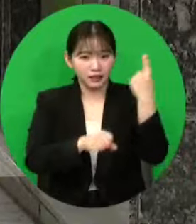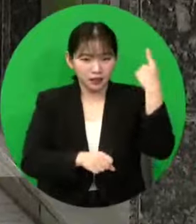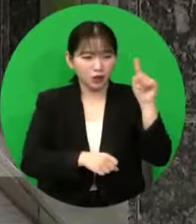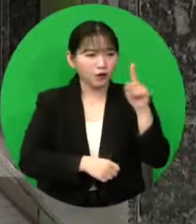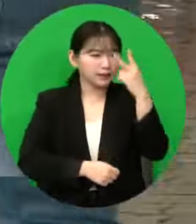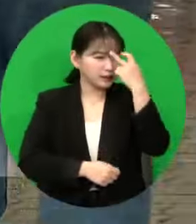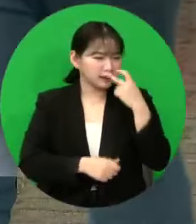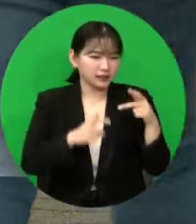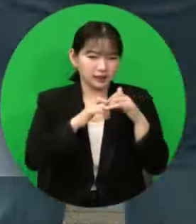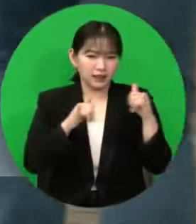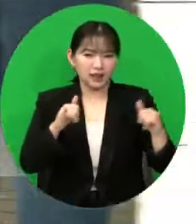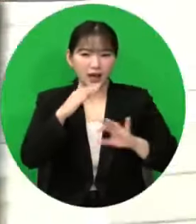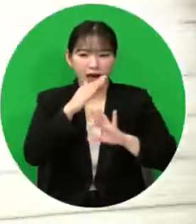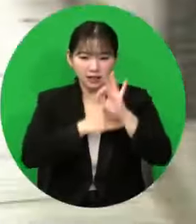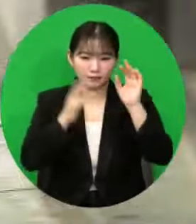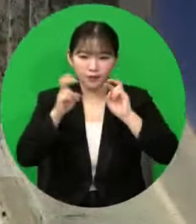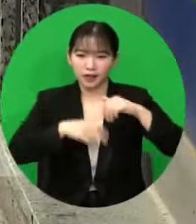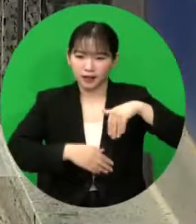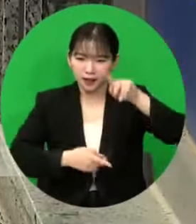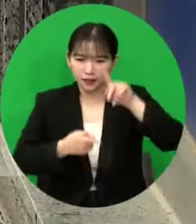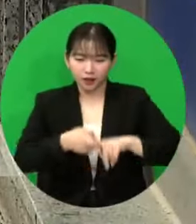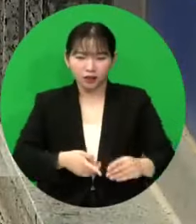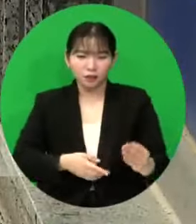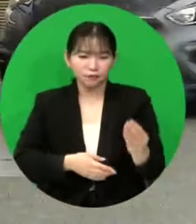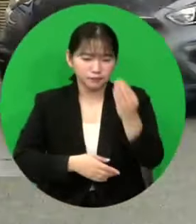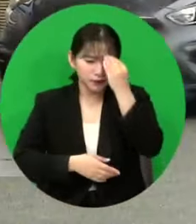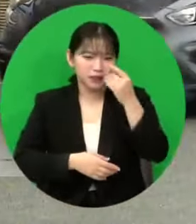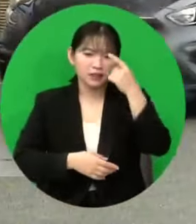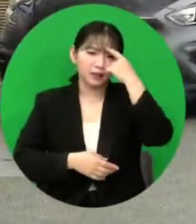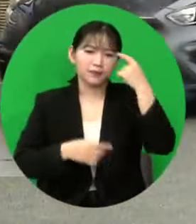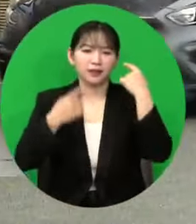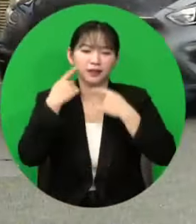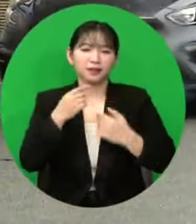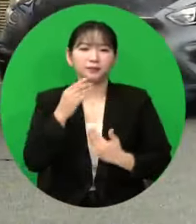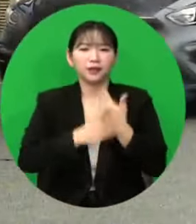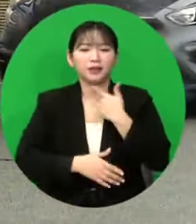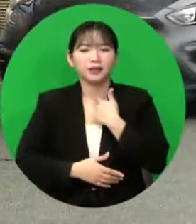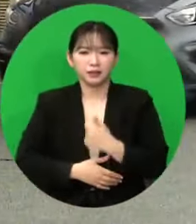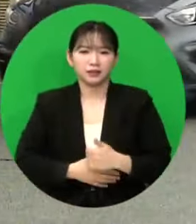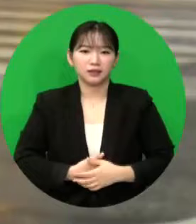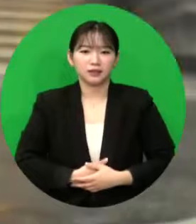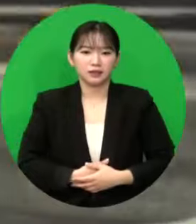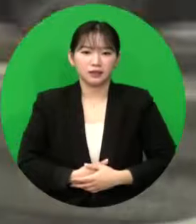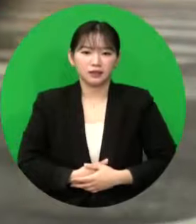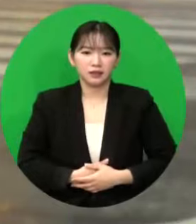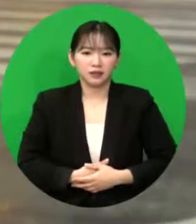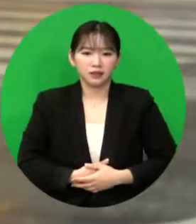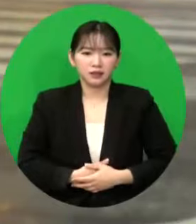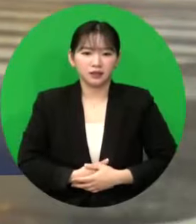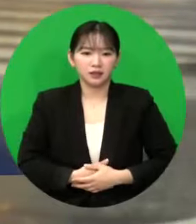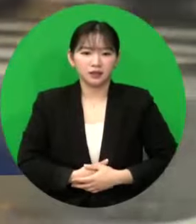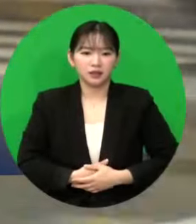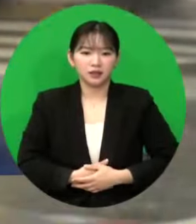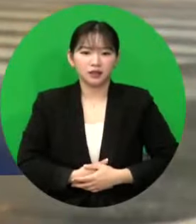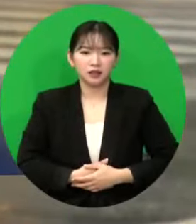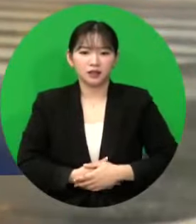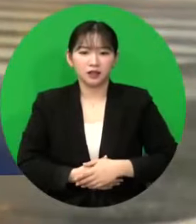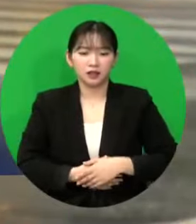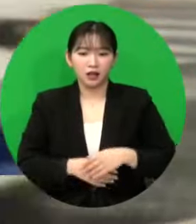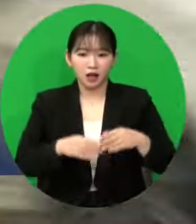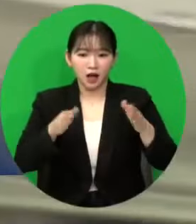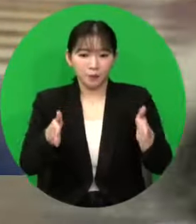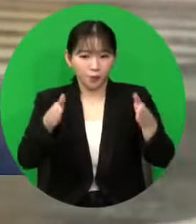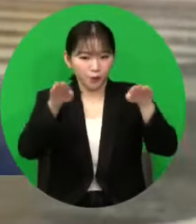한 시각장애인이 출근을 하다 변압기에 부딪혀 이마를 다치는 사고도 발생했습니다. 그 모서리가 뾰족하지